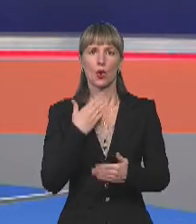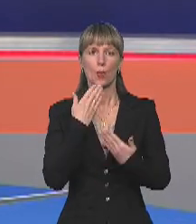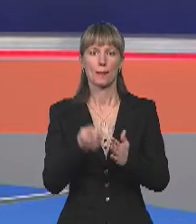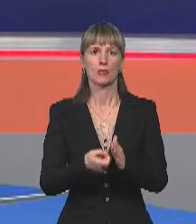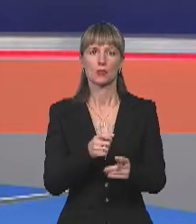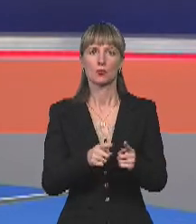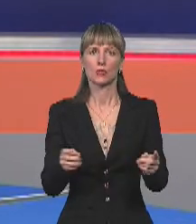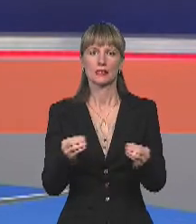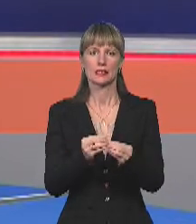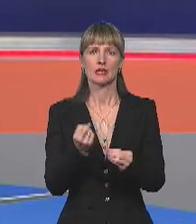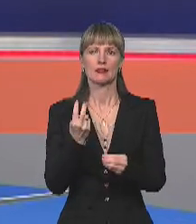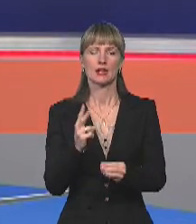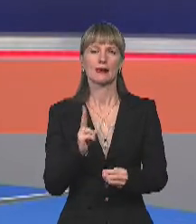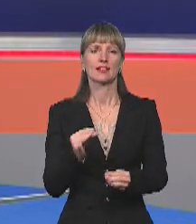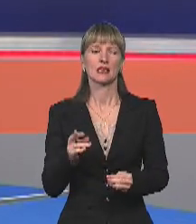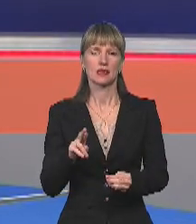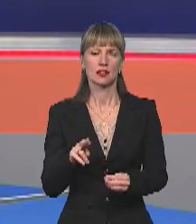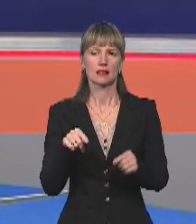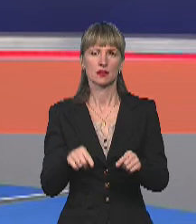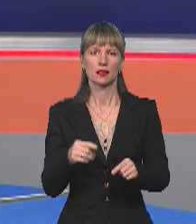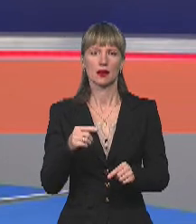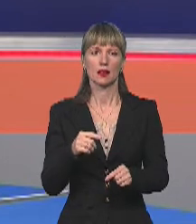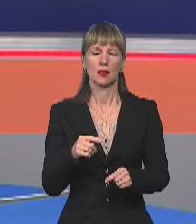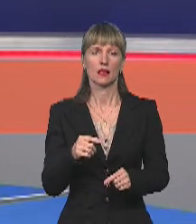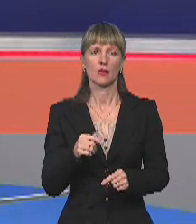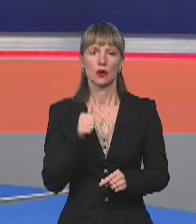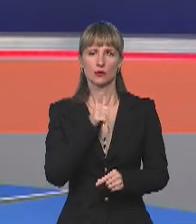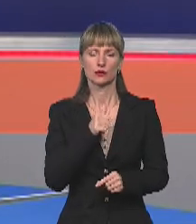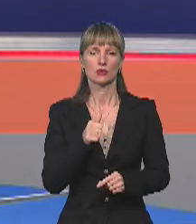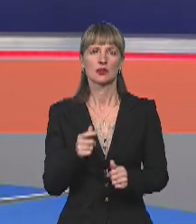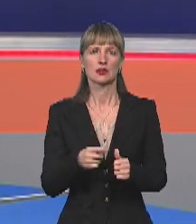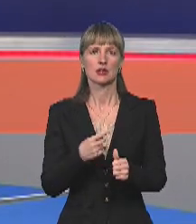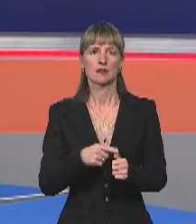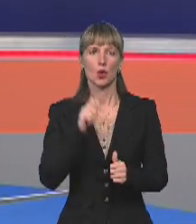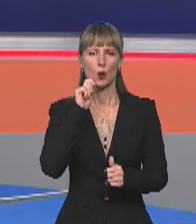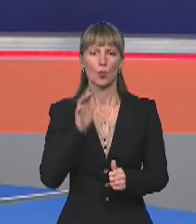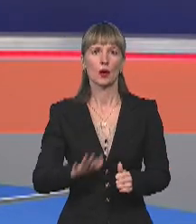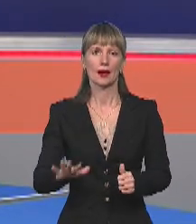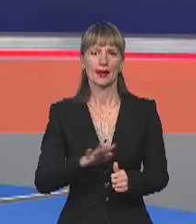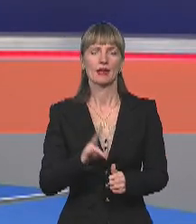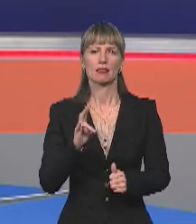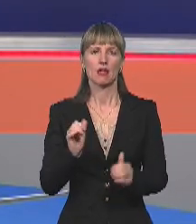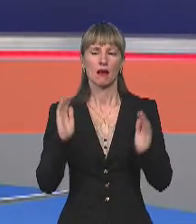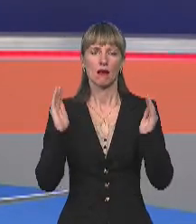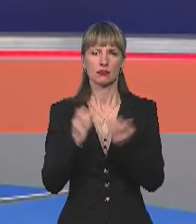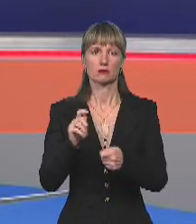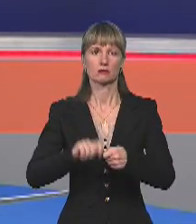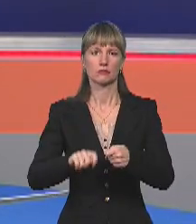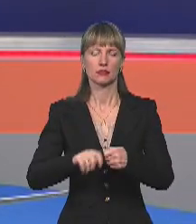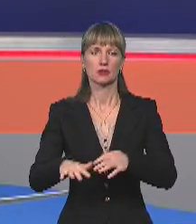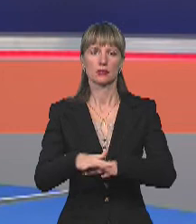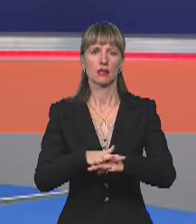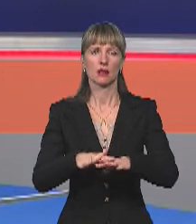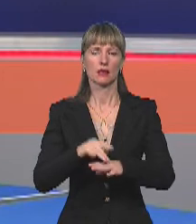протягом 10-12 квітня цього рік. Називається «Україна на карантині. Моніторинг